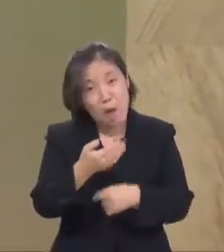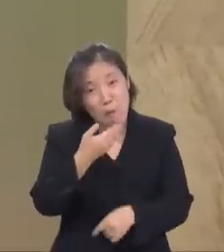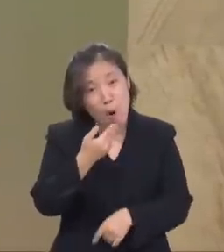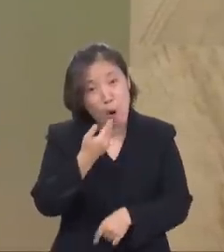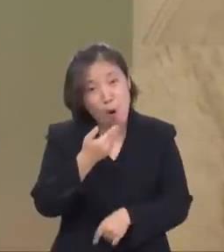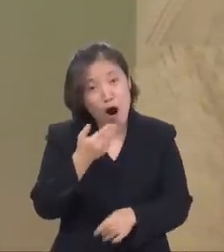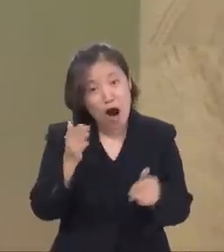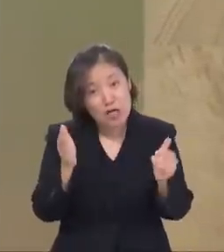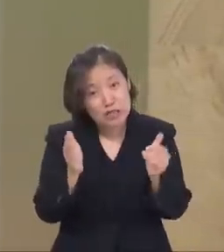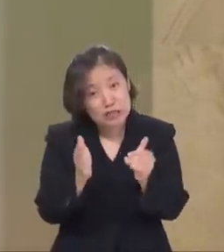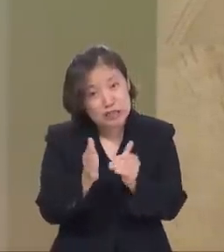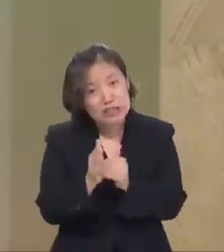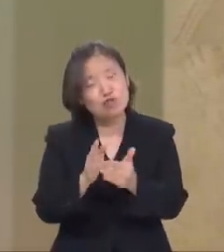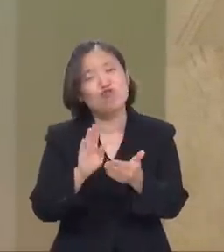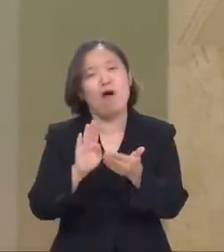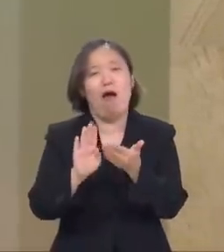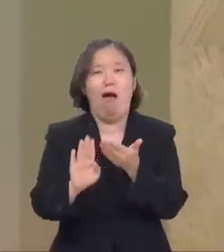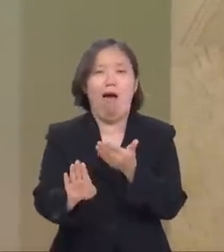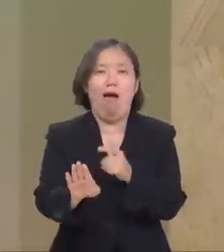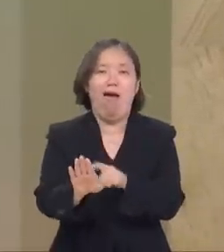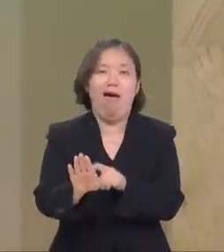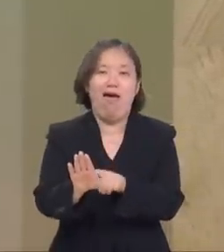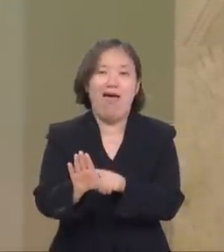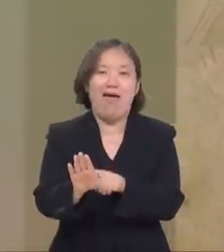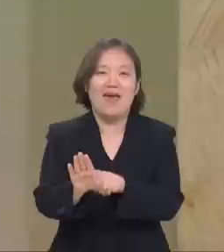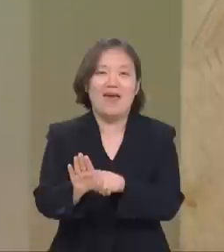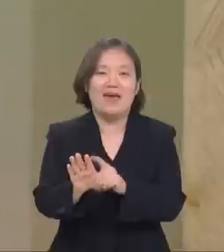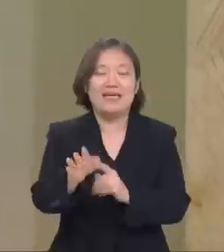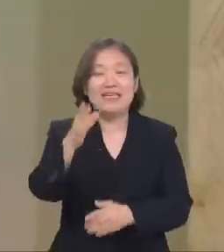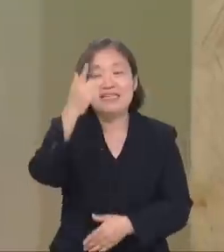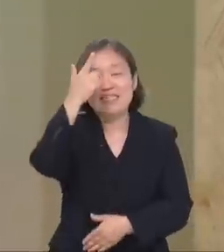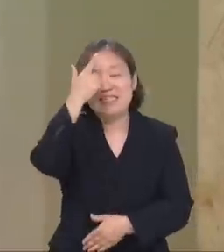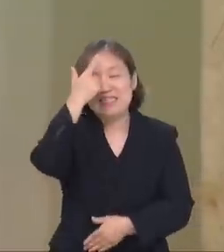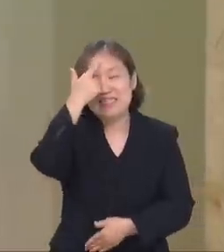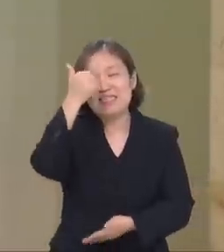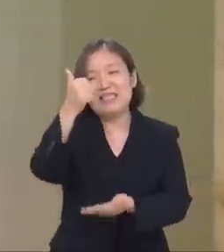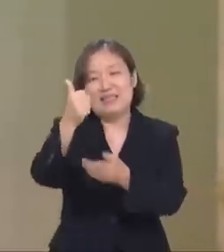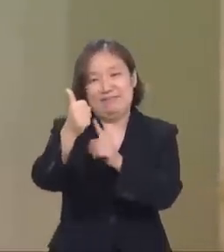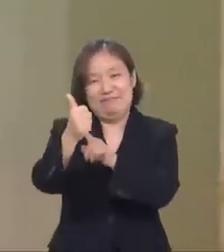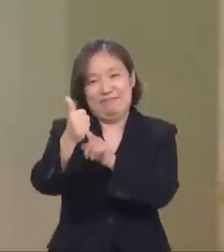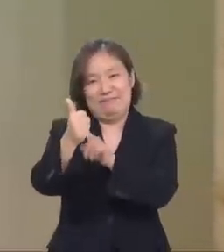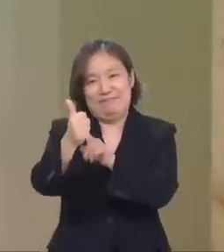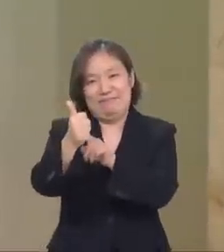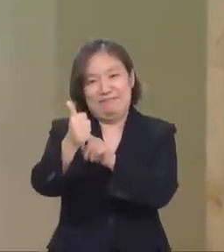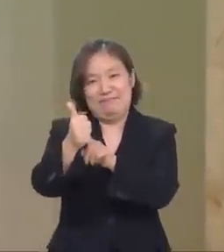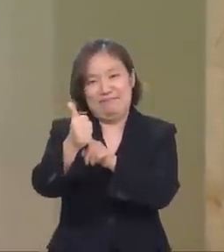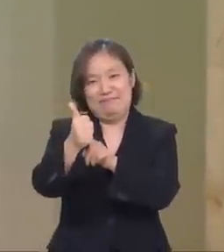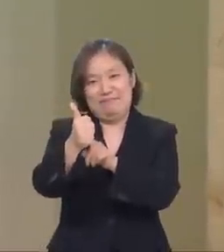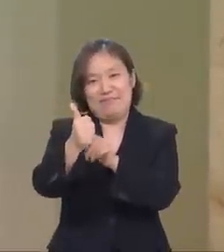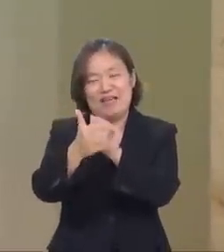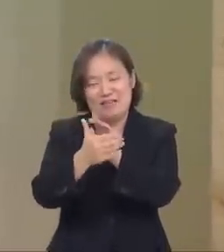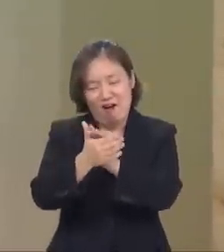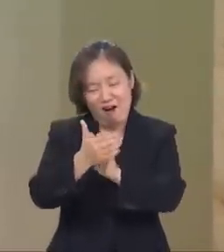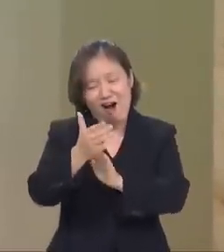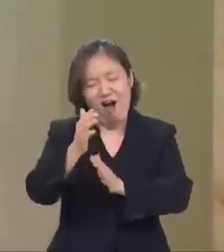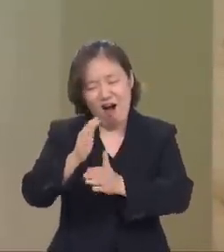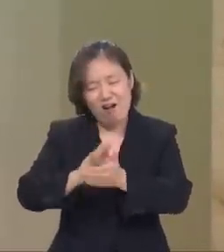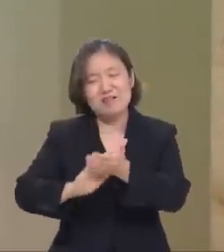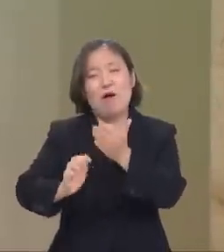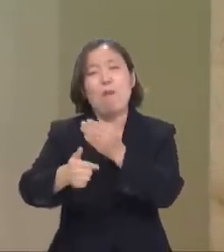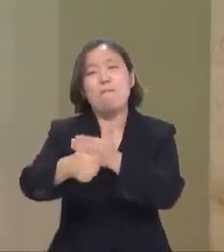그 스님의 그 애틋하고 그 정성스러운 마음에 눈물을 펑펑